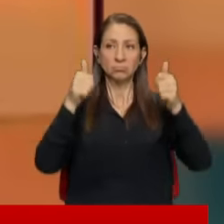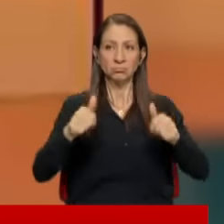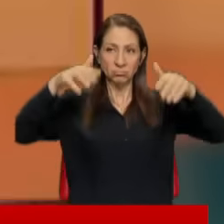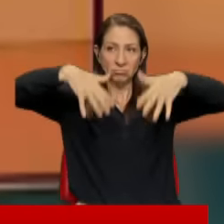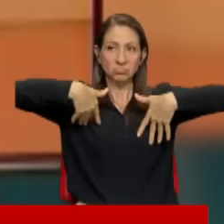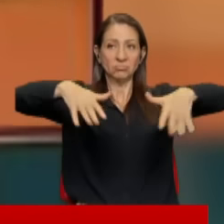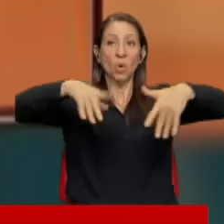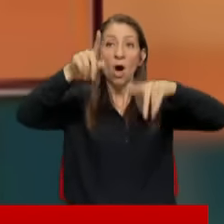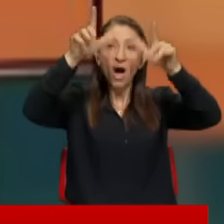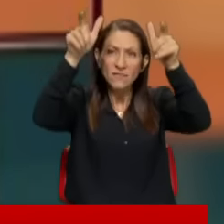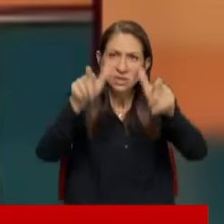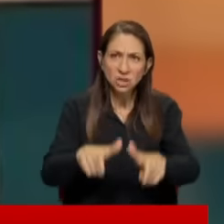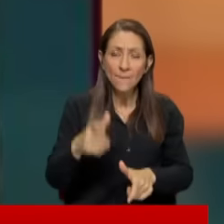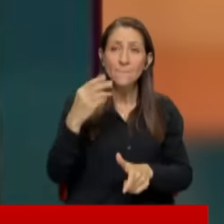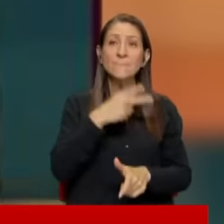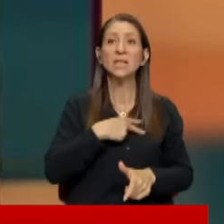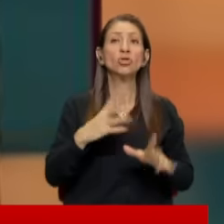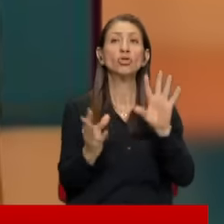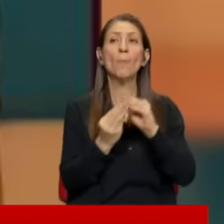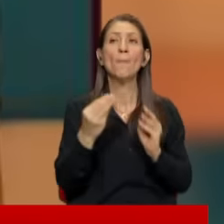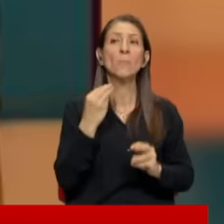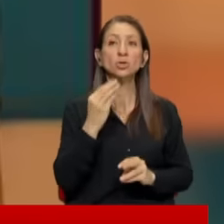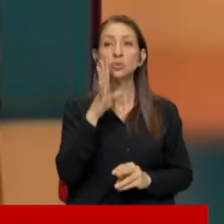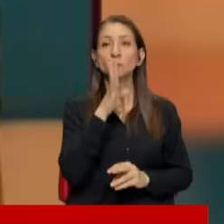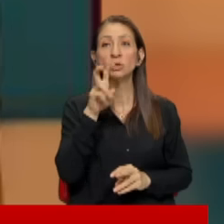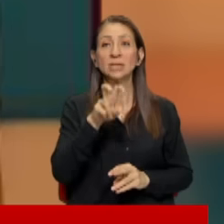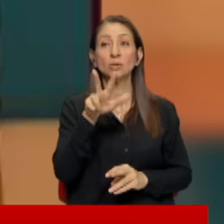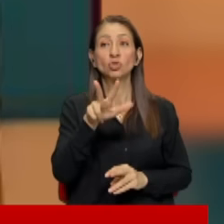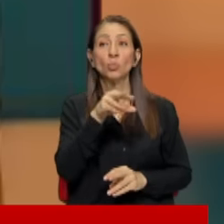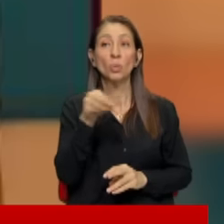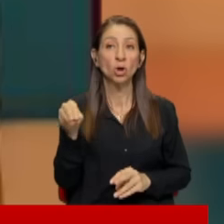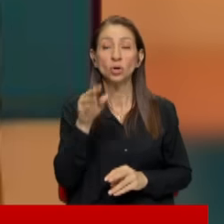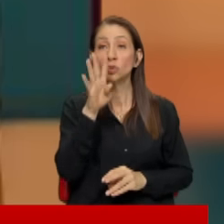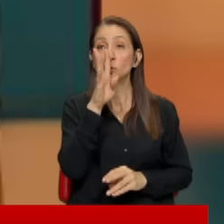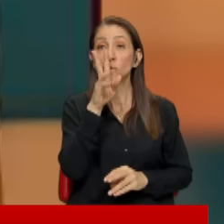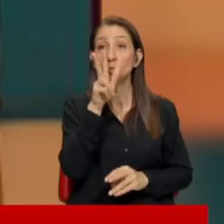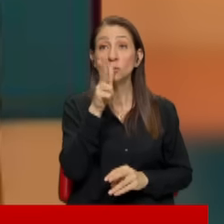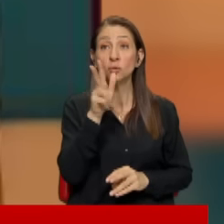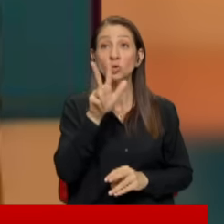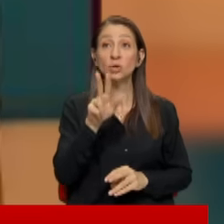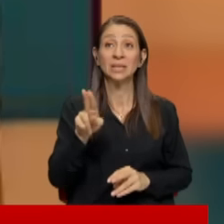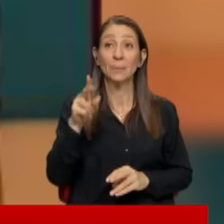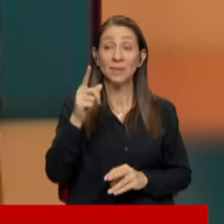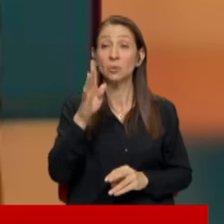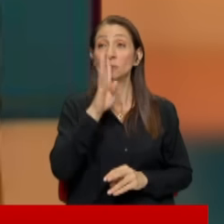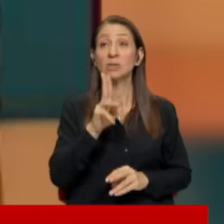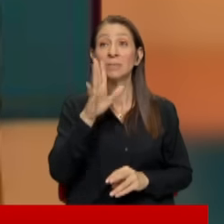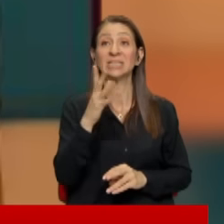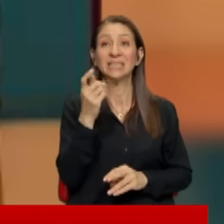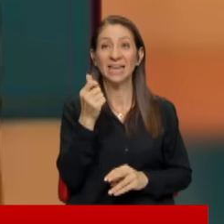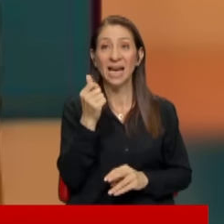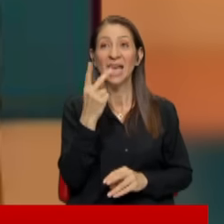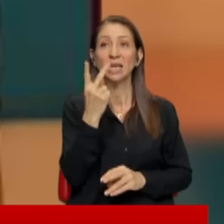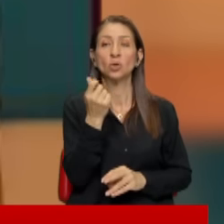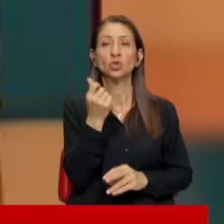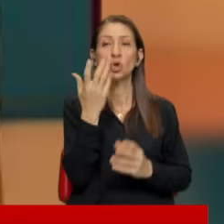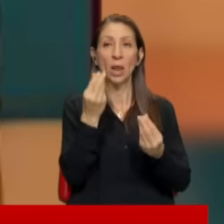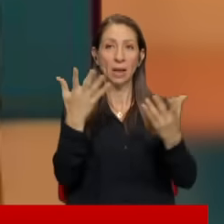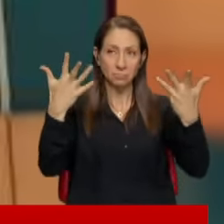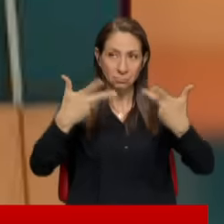binasına. O afişte belediyenin toplam borcu 483 milyon 337 bin 475 lira 2 kuruş